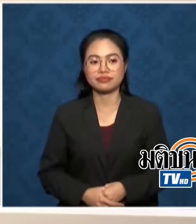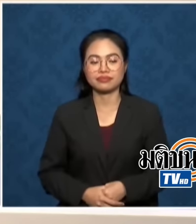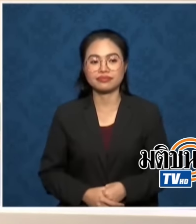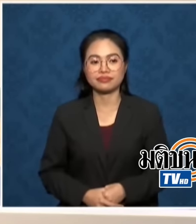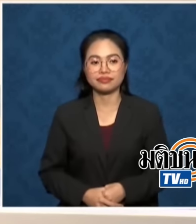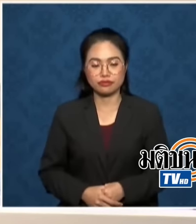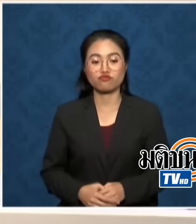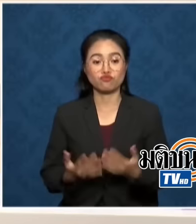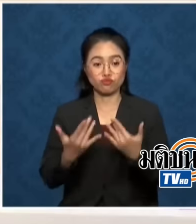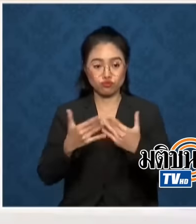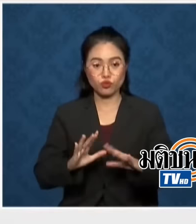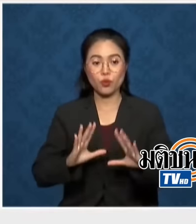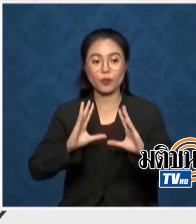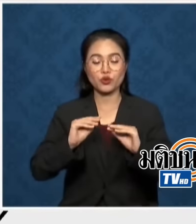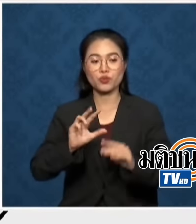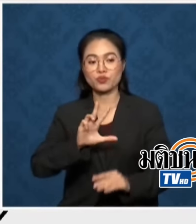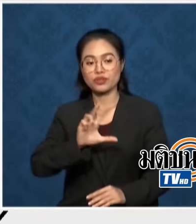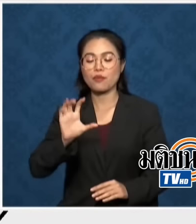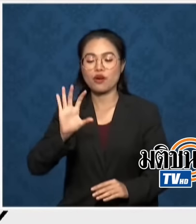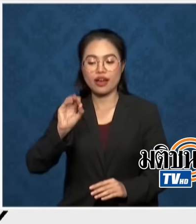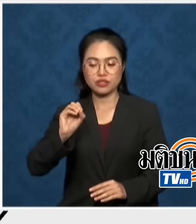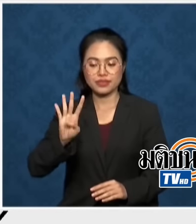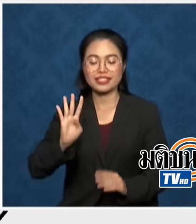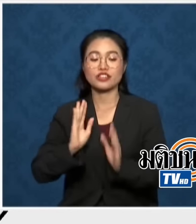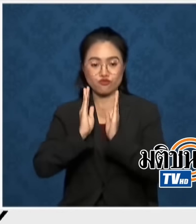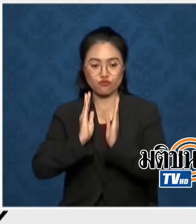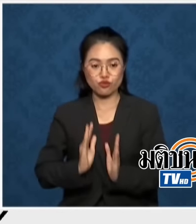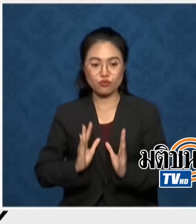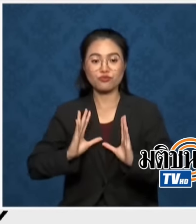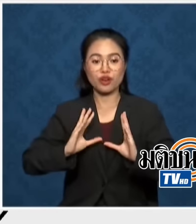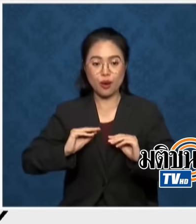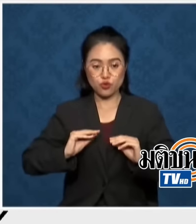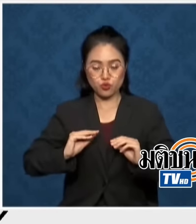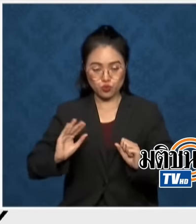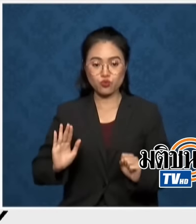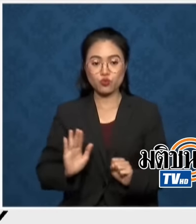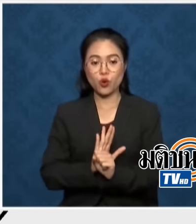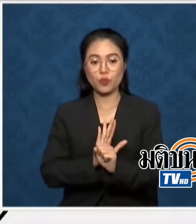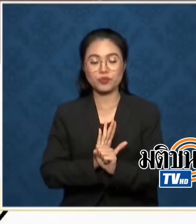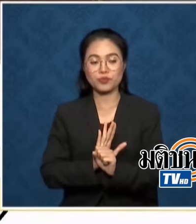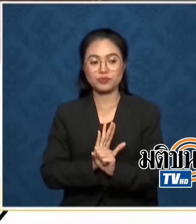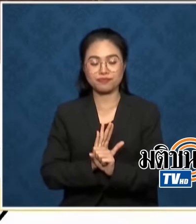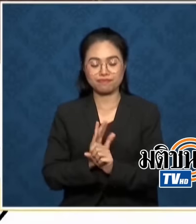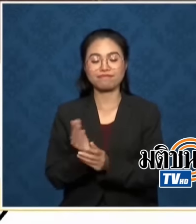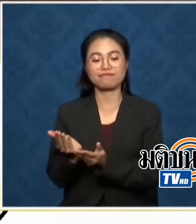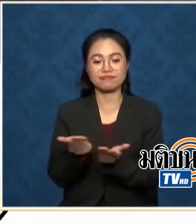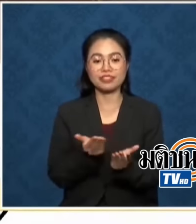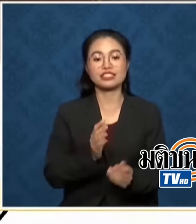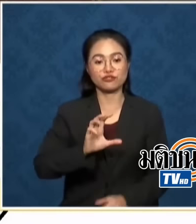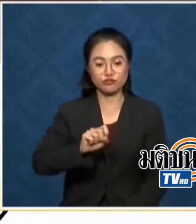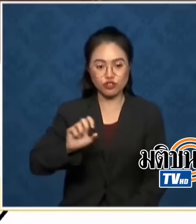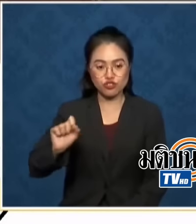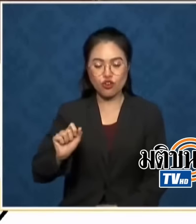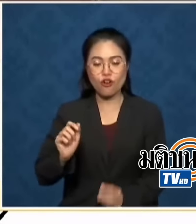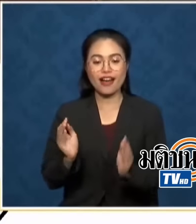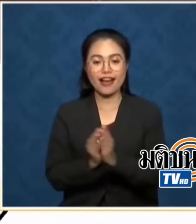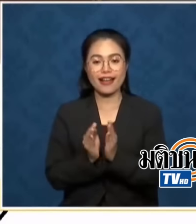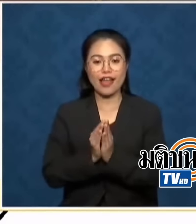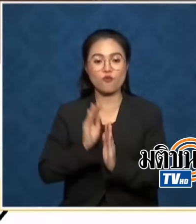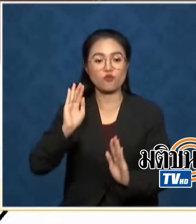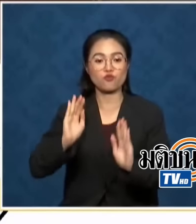มีผู้เข้าร่วมประชุม394ท่านนะครับครบองค์ประชุมนะครับต่อไปเชิญท่านสมาชิกออกเสียงลงคะแนนนะ